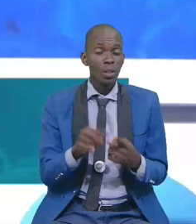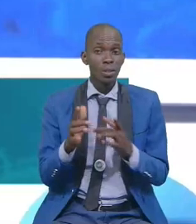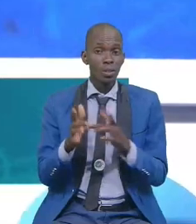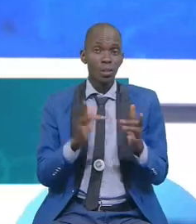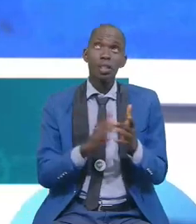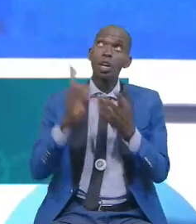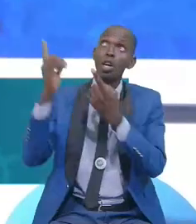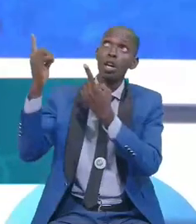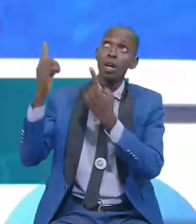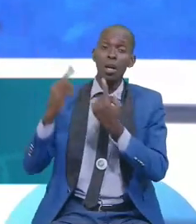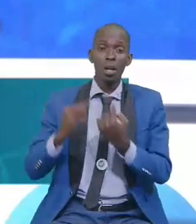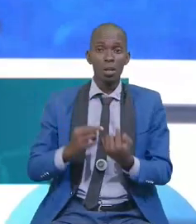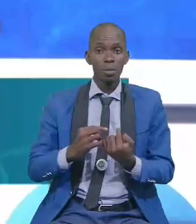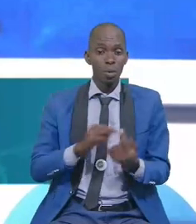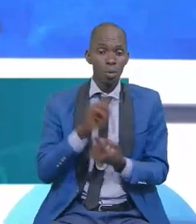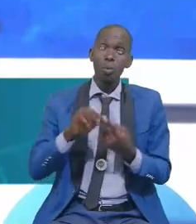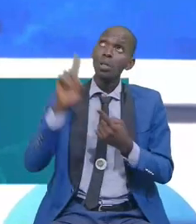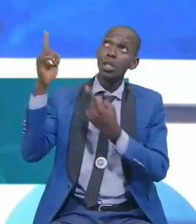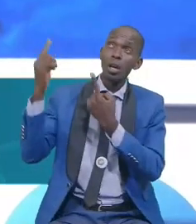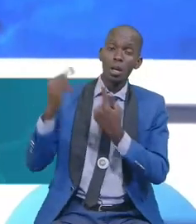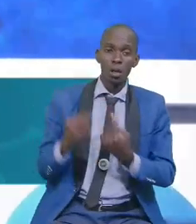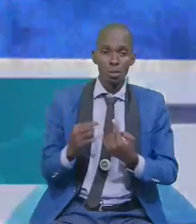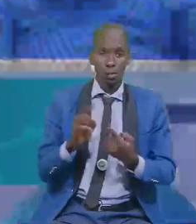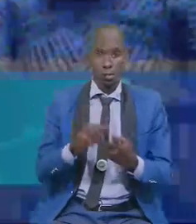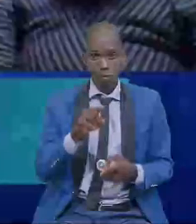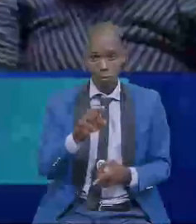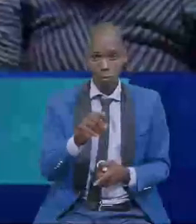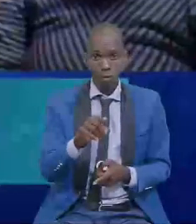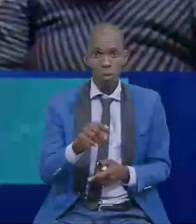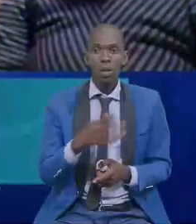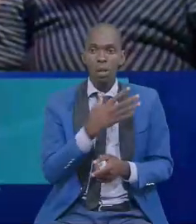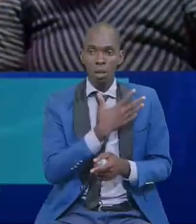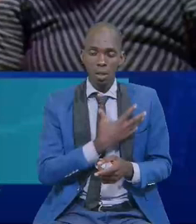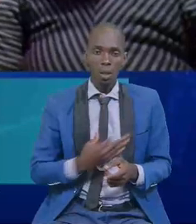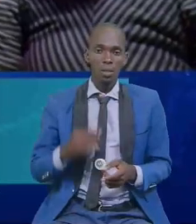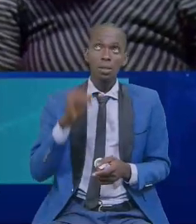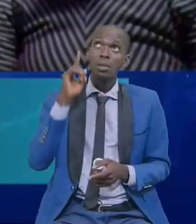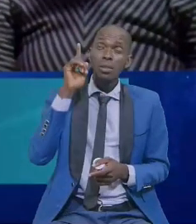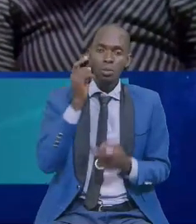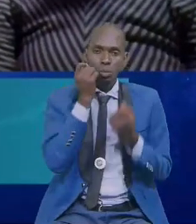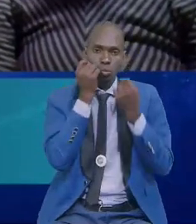vient, quand il vient à toi, et il réveille ton âme,